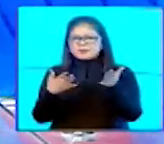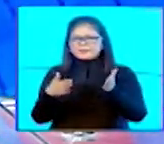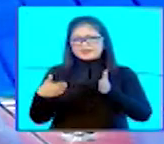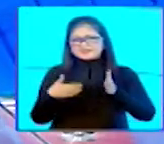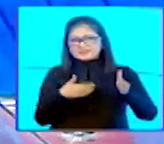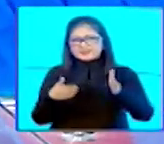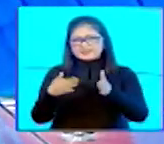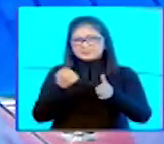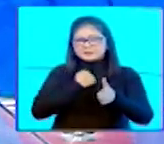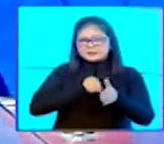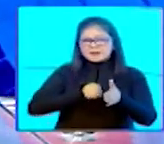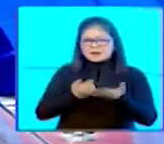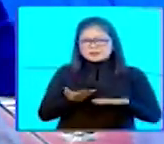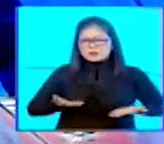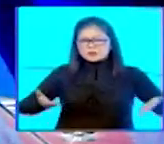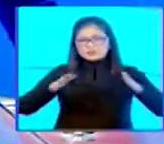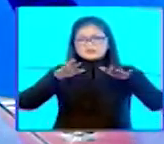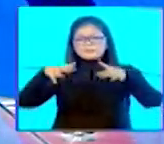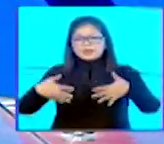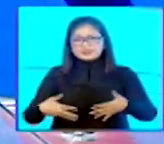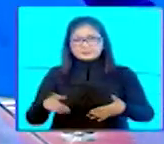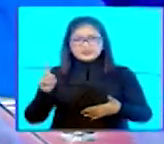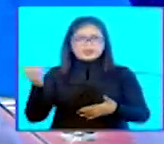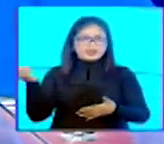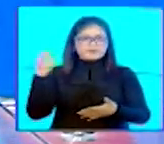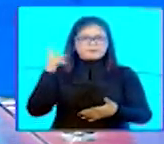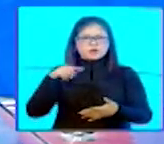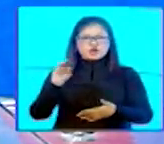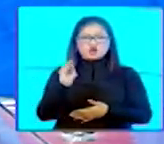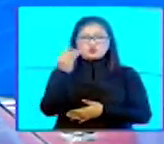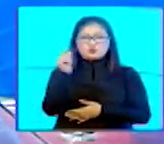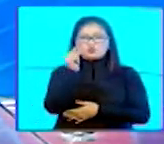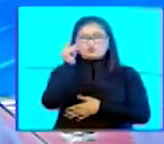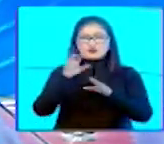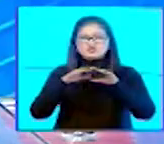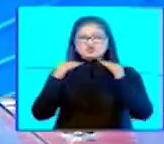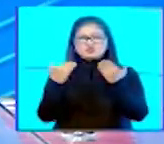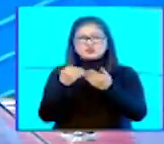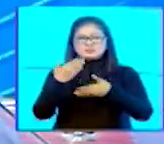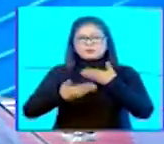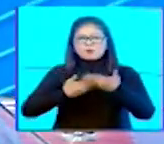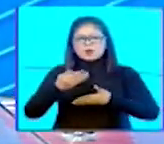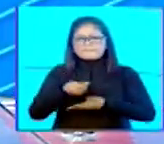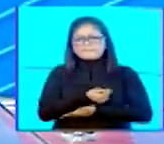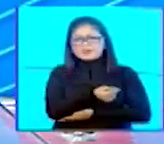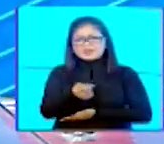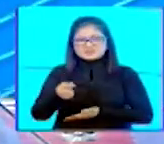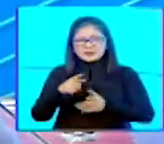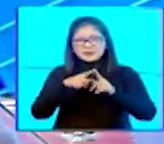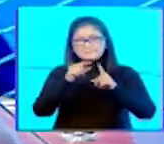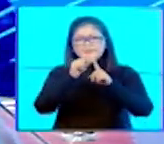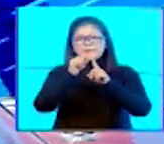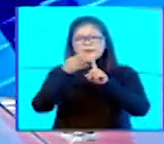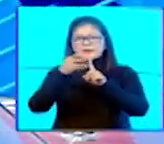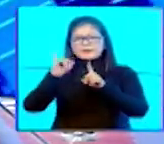bertahan di tengah pandemi? Kita segera bergabung dengan Ketua Umum Asosiasi Pengelola Pusat Perbelanjaan Indonesia atau APPBI, Bapak